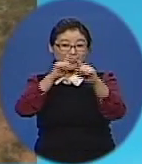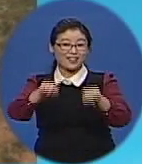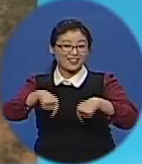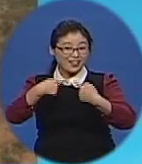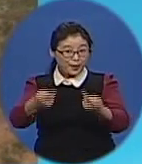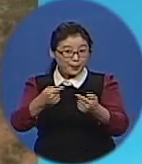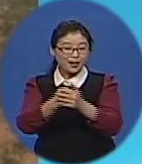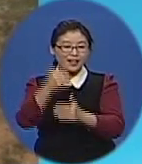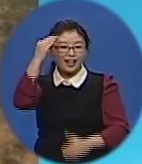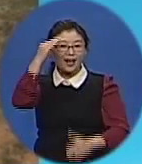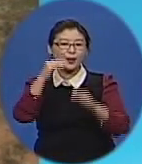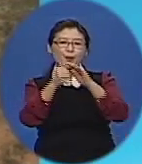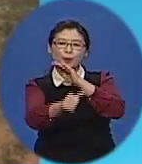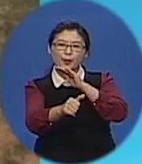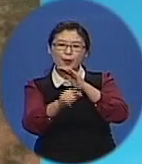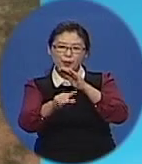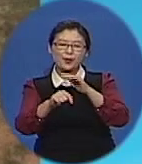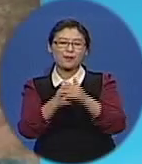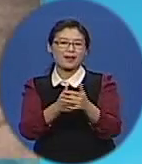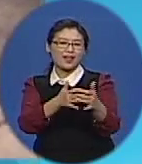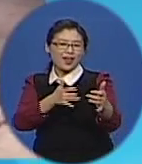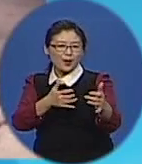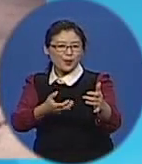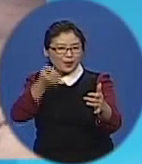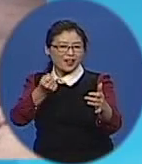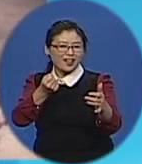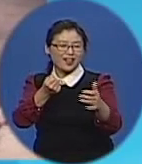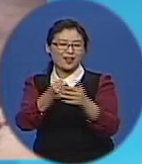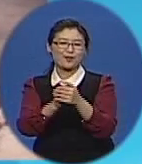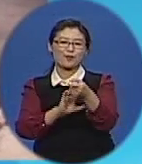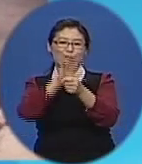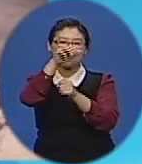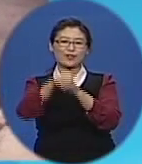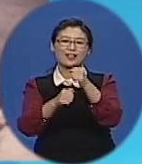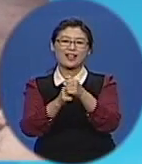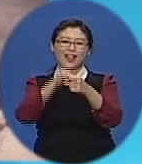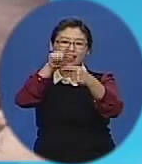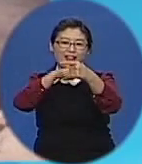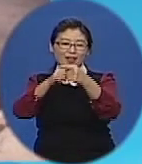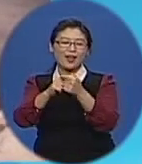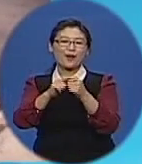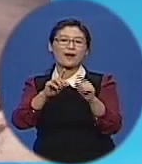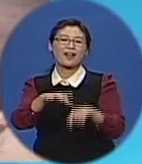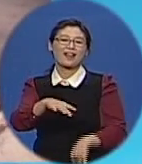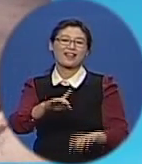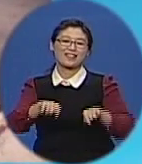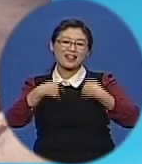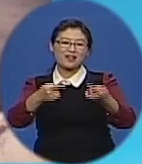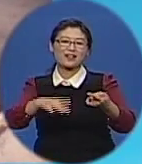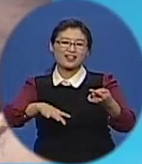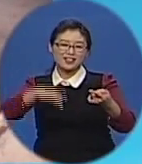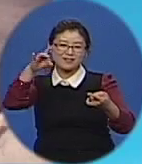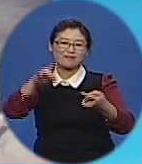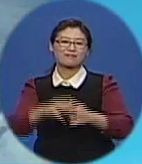우리나라 선수 중에 양궁 종목을 가지고 국제대회에 참가하게 된 것이 이 대회가 처음이었습니다.